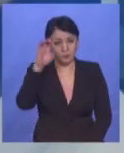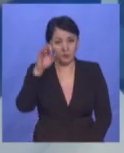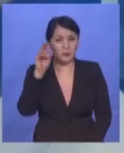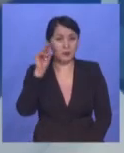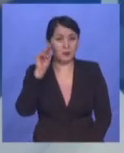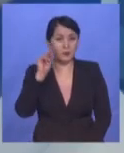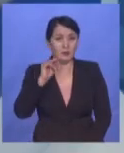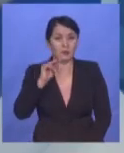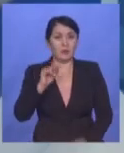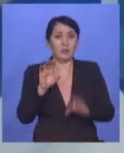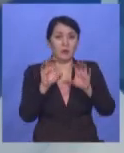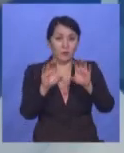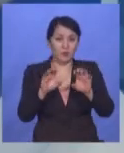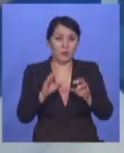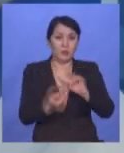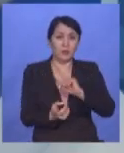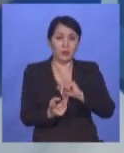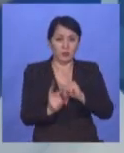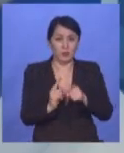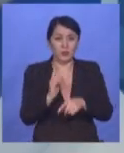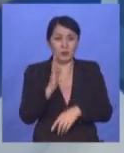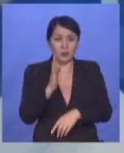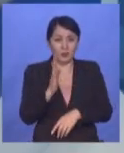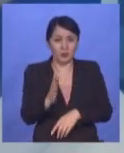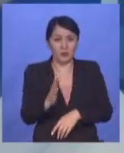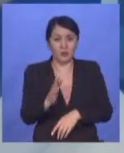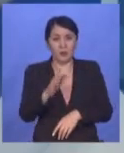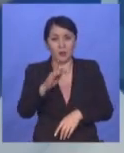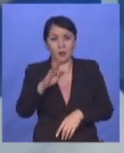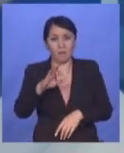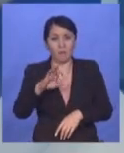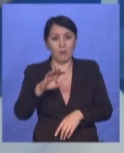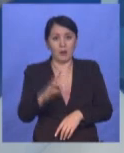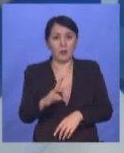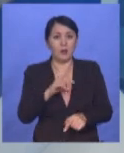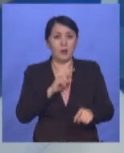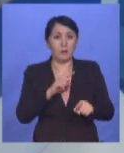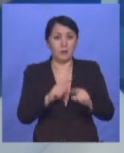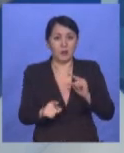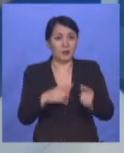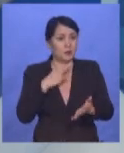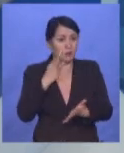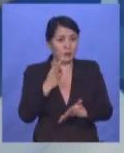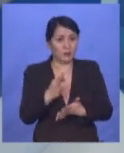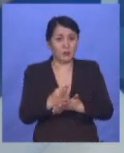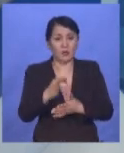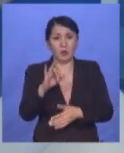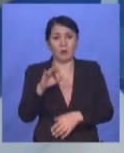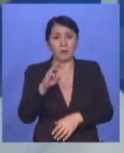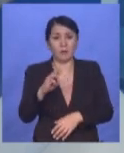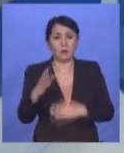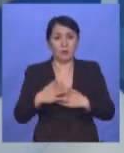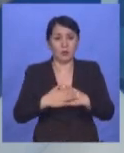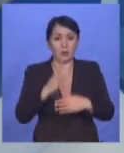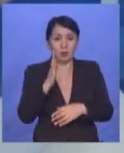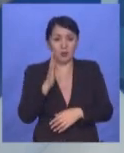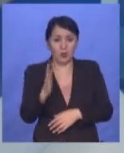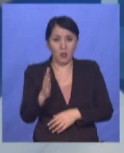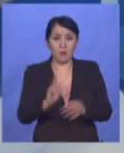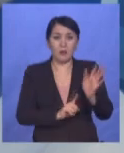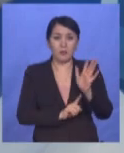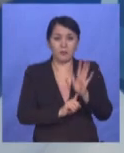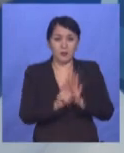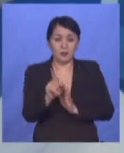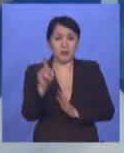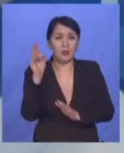Мемлекеттік статистика заңнамасына өзгерістер енгізілді. Енді респонденттер дер кезінде есеп бермесе, әкімшілік жауапкершілікке тартылады.